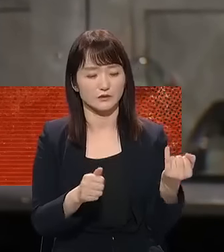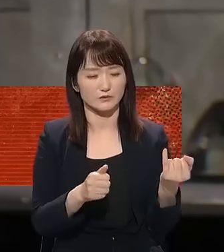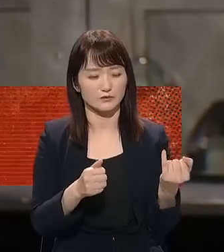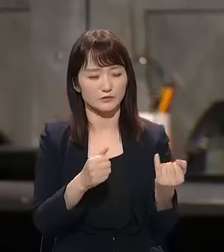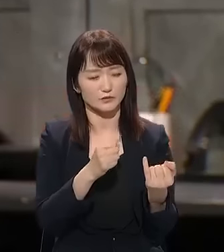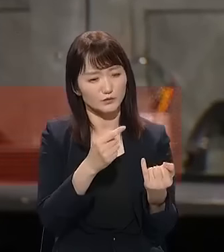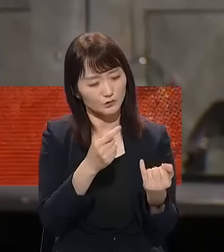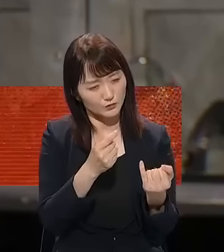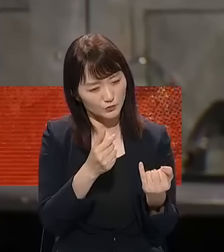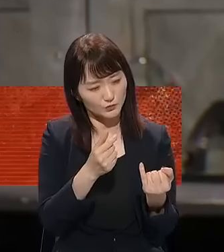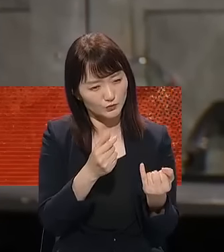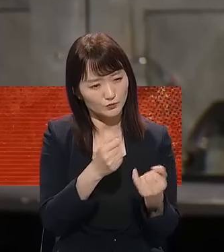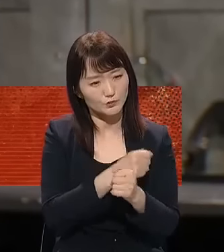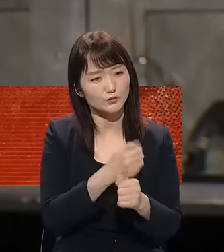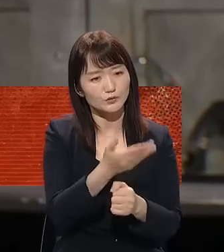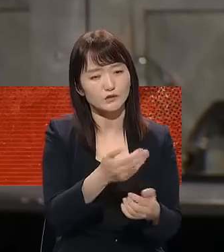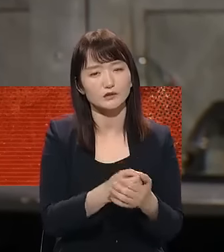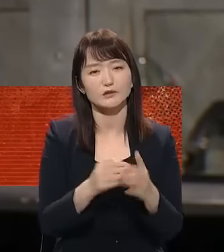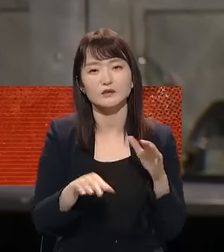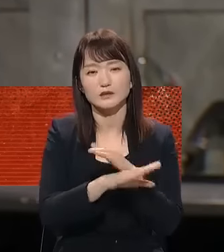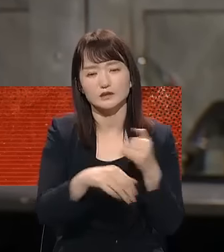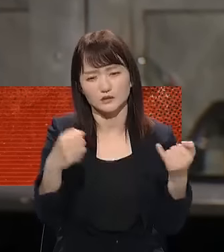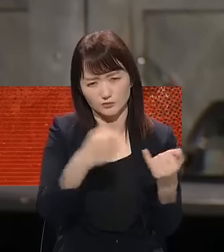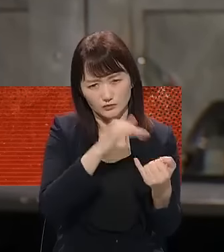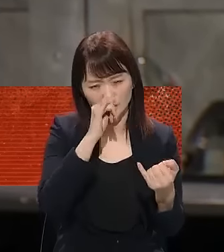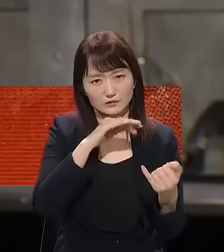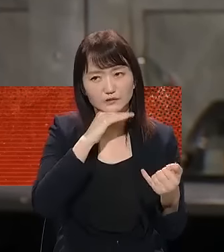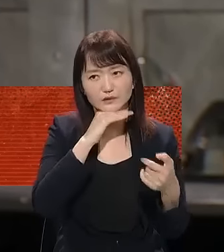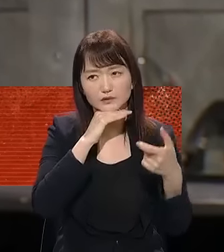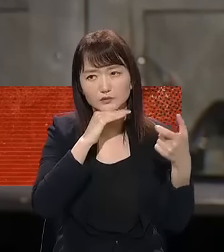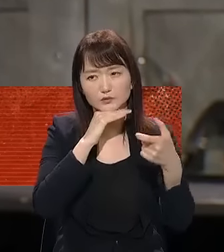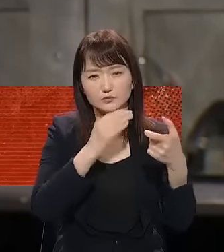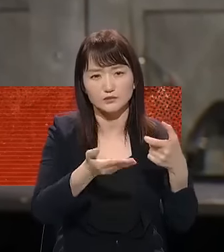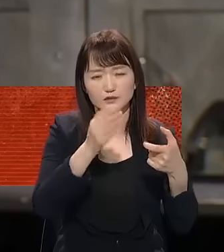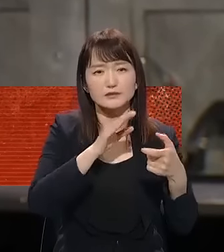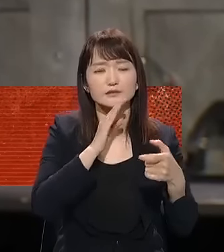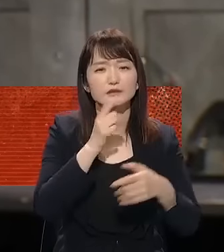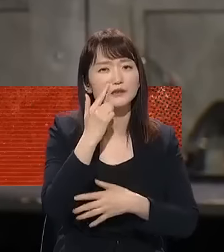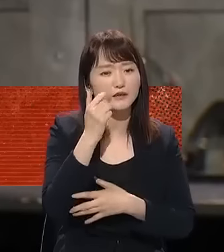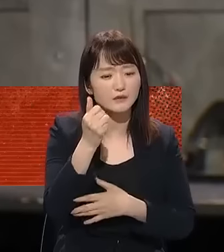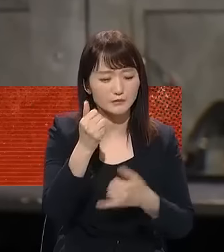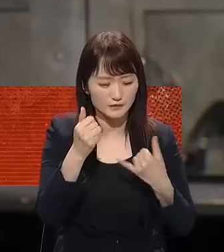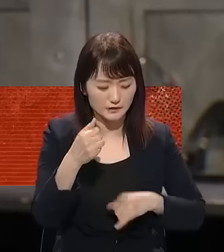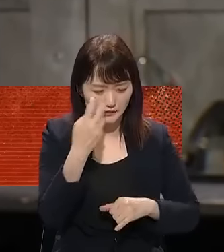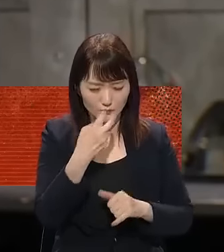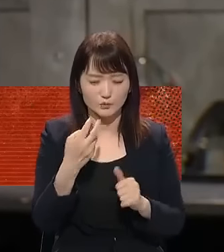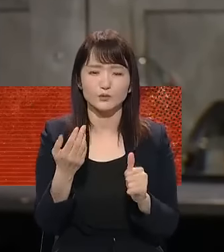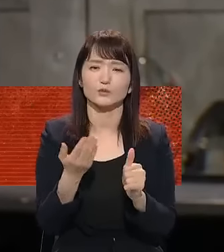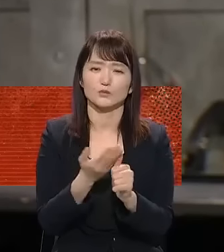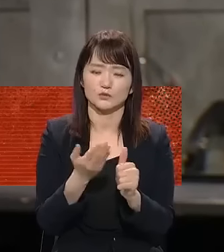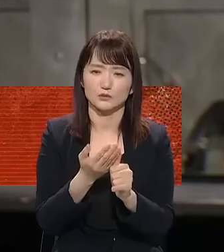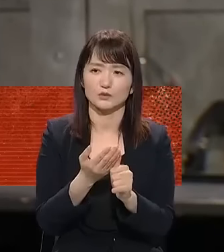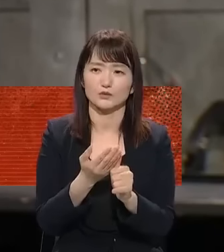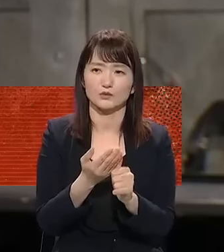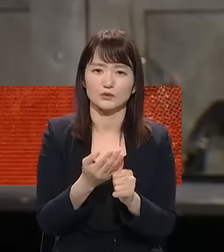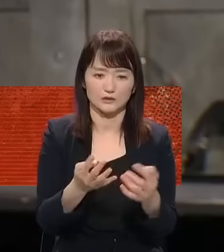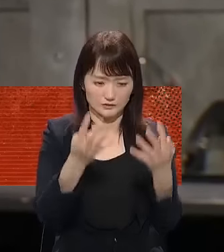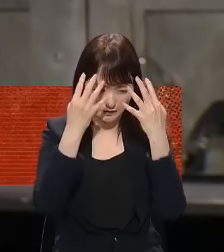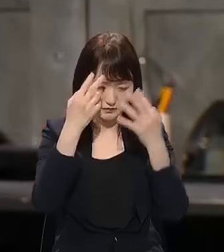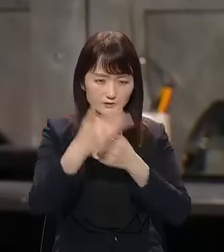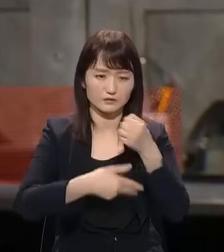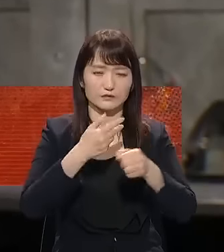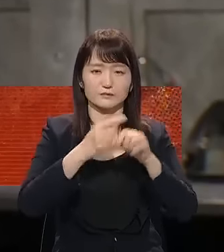베풀었고 가정 폭력이 좀 있었고 또 60세 넘는 친정 아버지가 애들 돌보고 있는 점 감안해서 징역